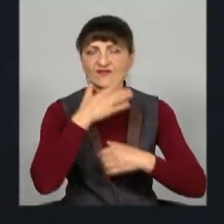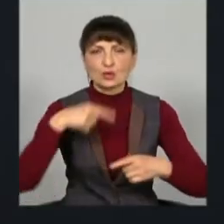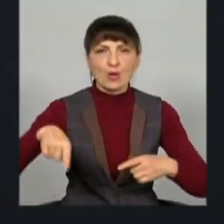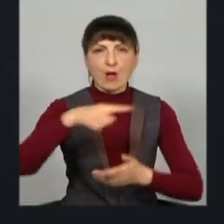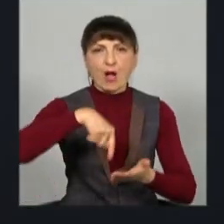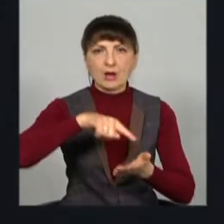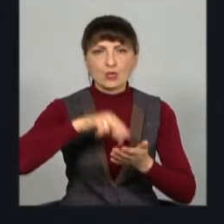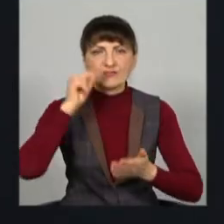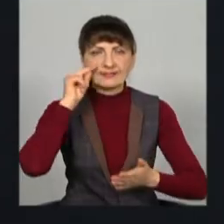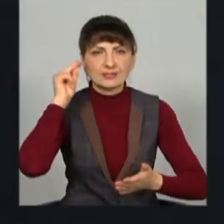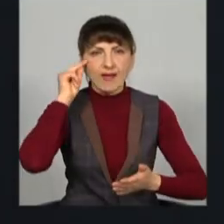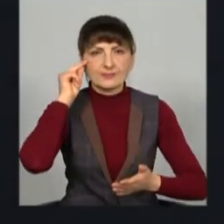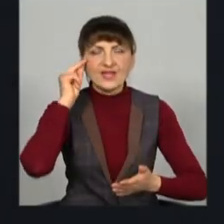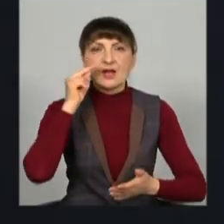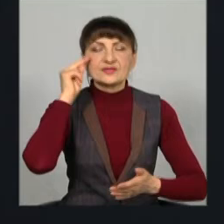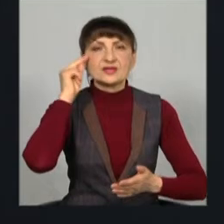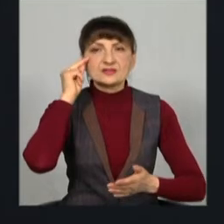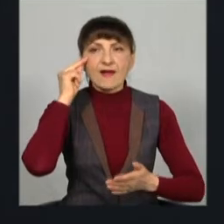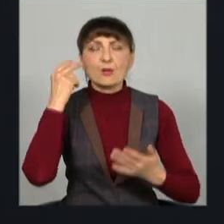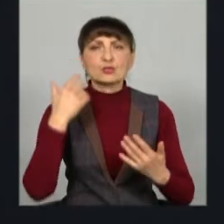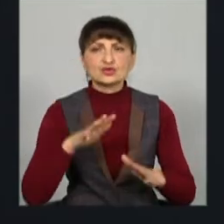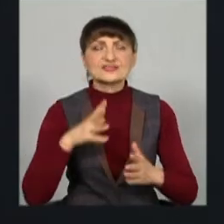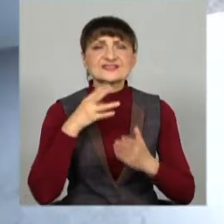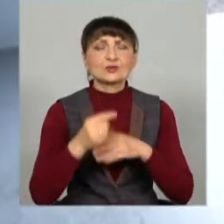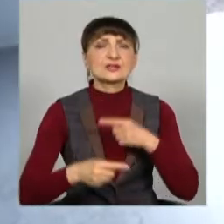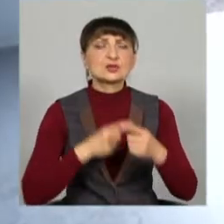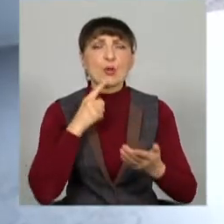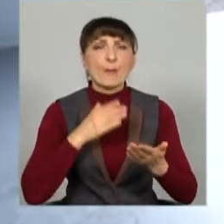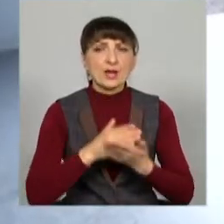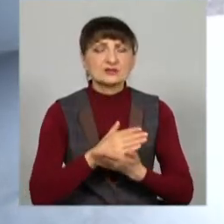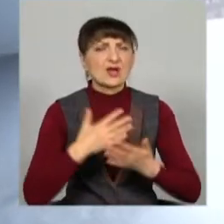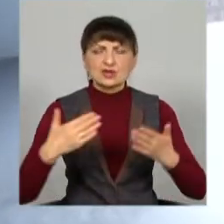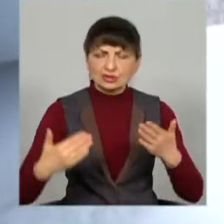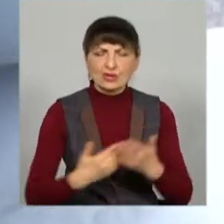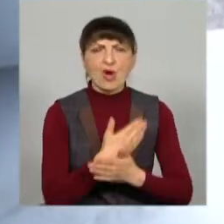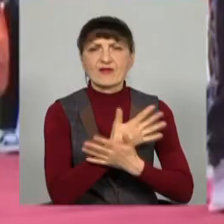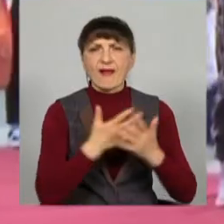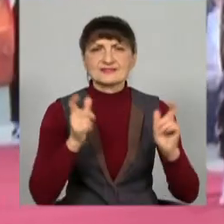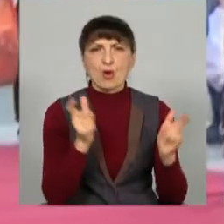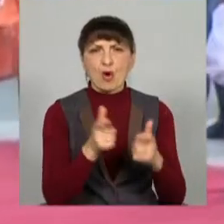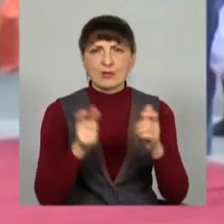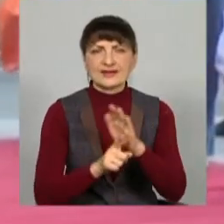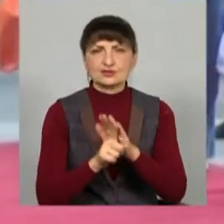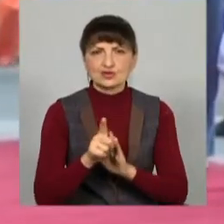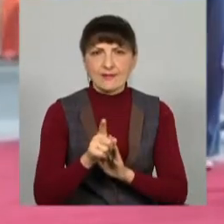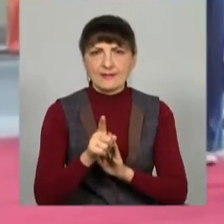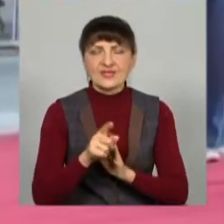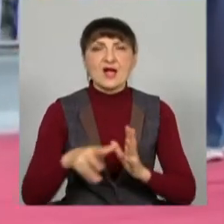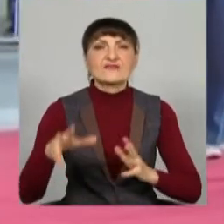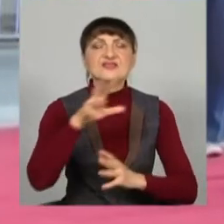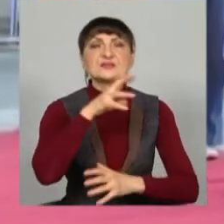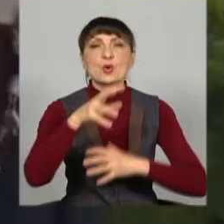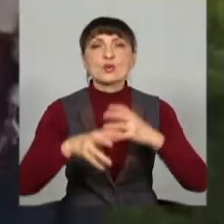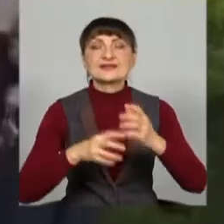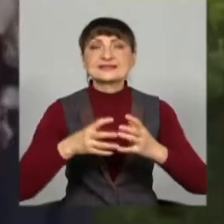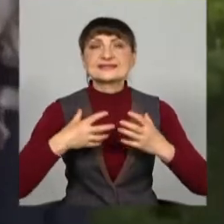городов Поднебесной. В КНР не стали менять свою традиционную политику и снова ввели ряд ограничений. Тем временем Всемирной